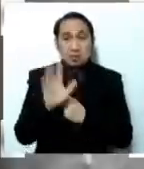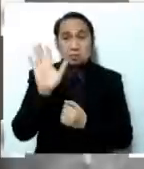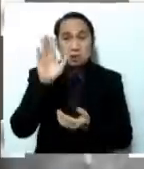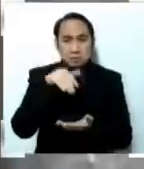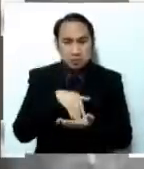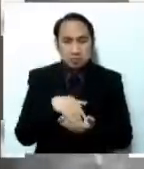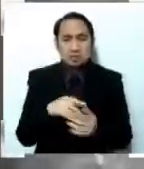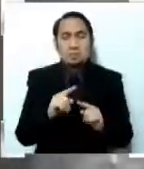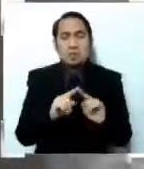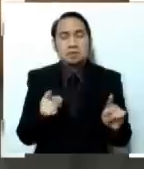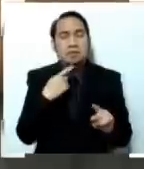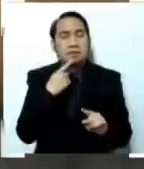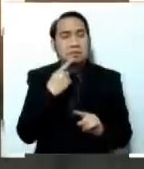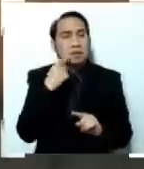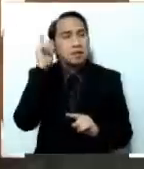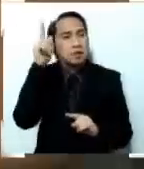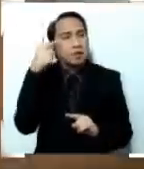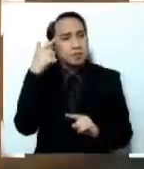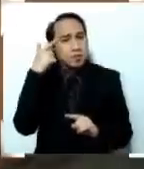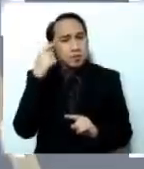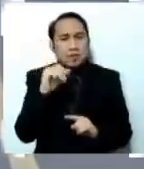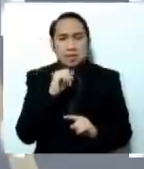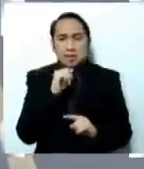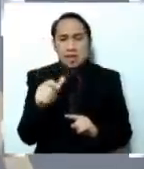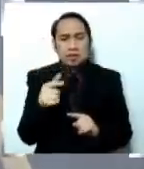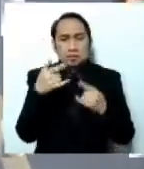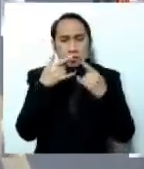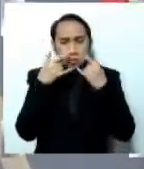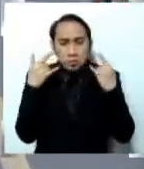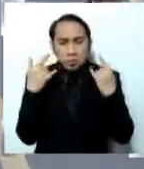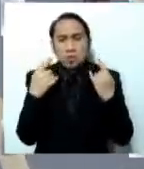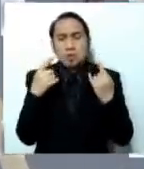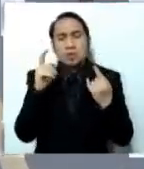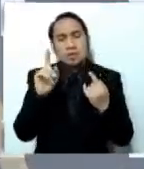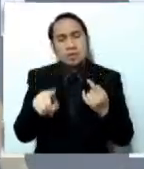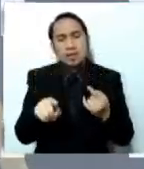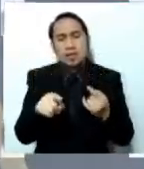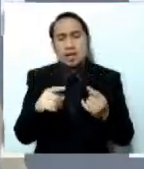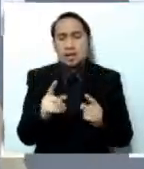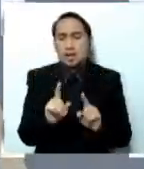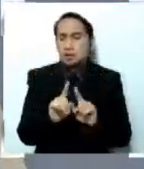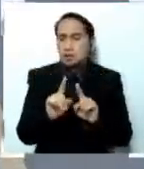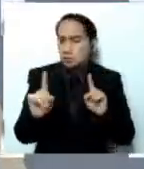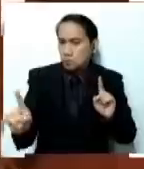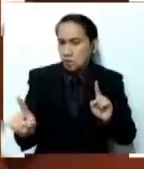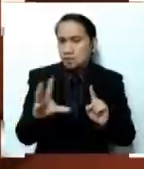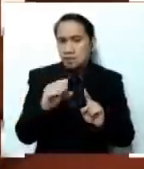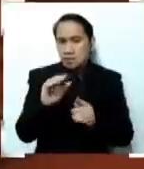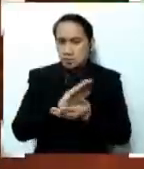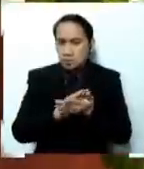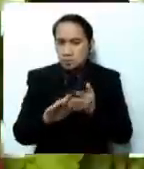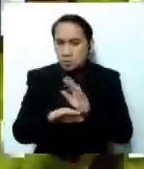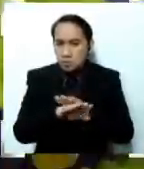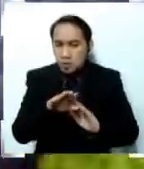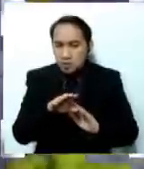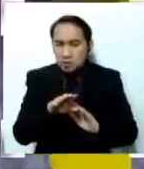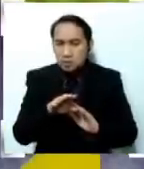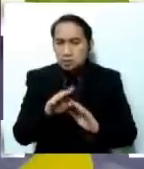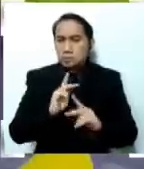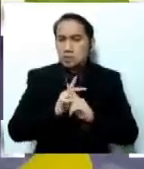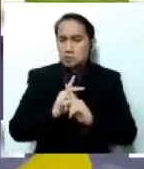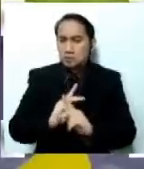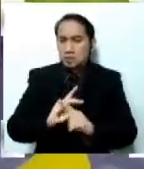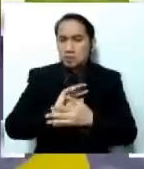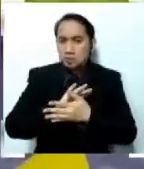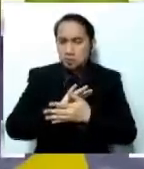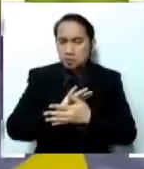gobyerno, hindi lang mask, hugas, iwas ang armas laban sa COVID-19. Isa sa mga